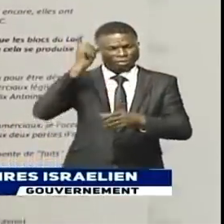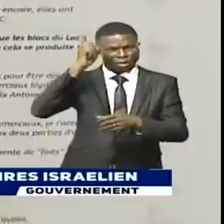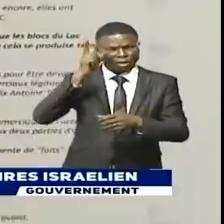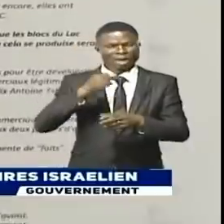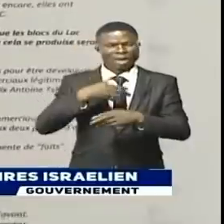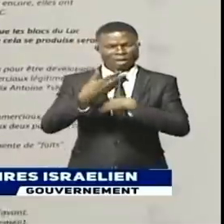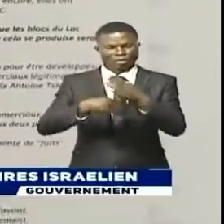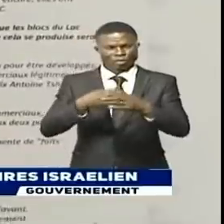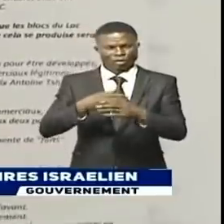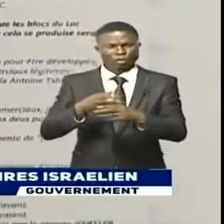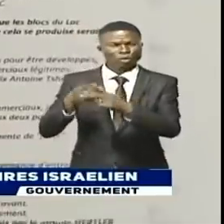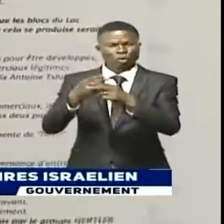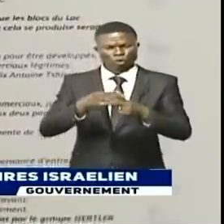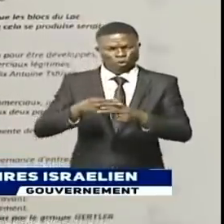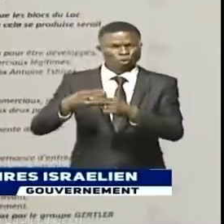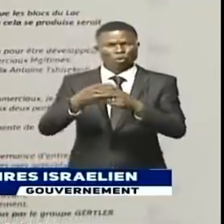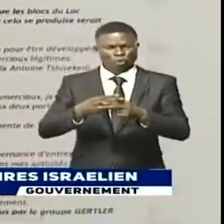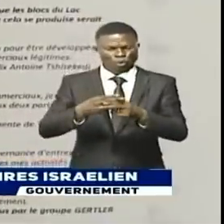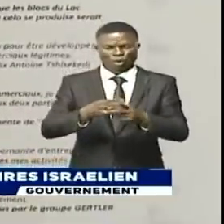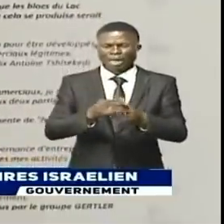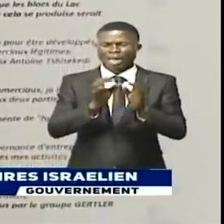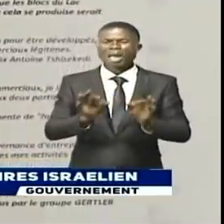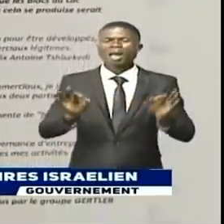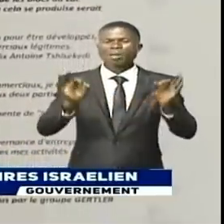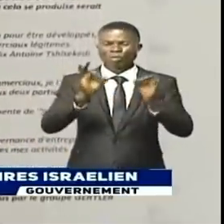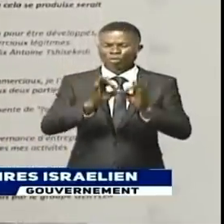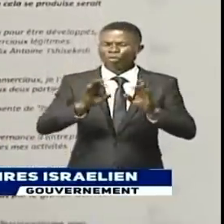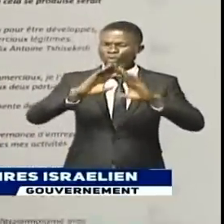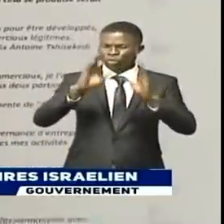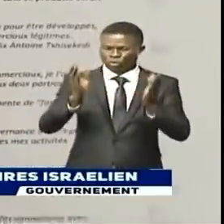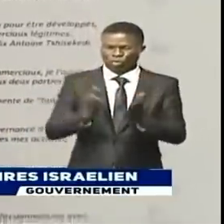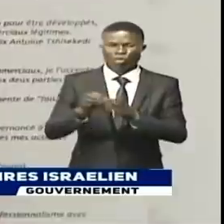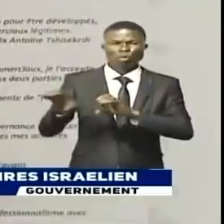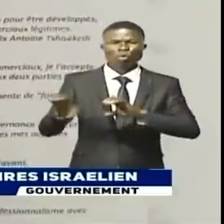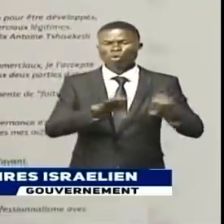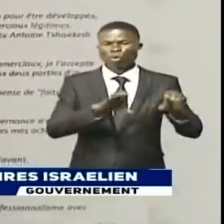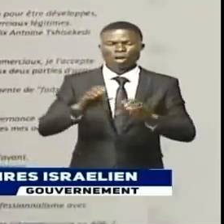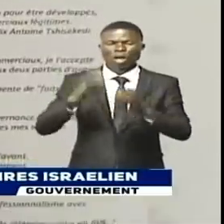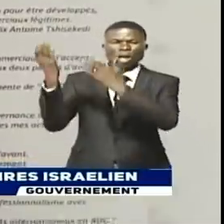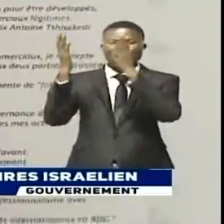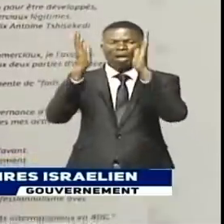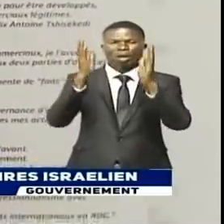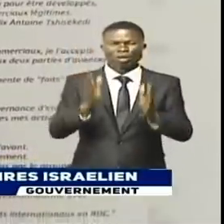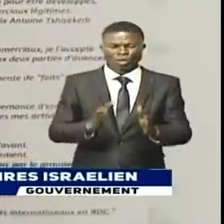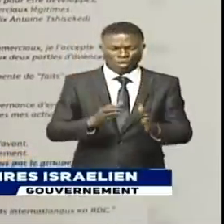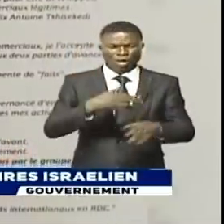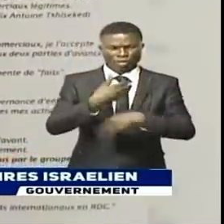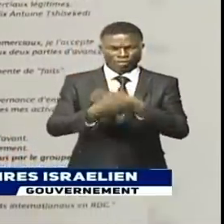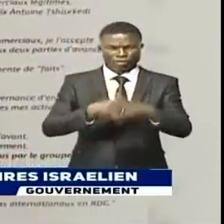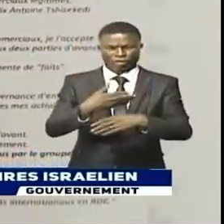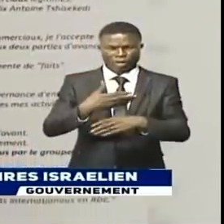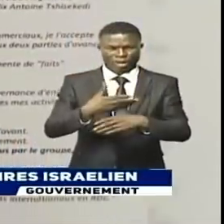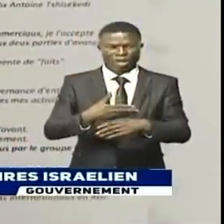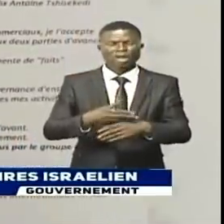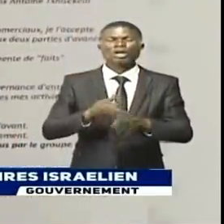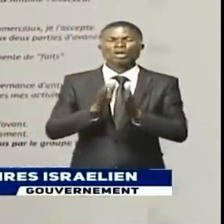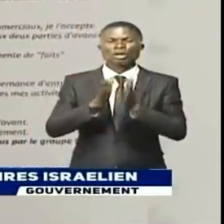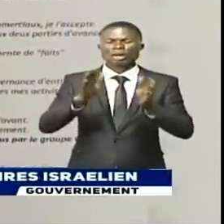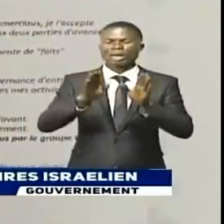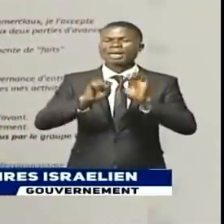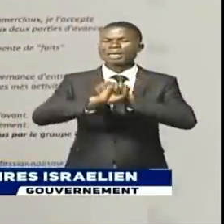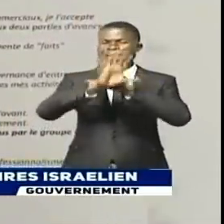une surveillance appropriée de toutes ses activités commerciales qui seront mêlés de manière totalement transparente